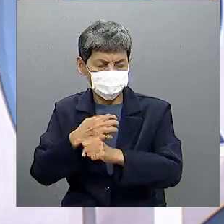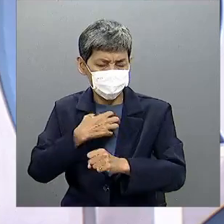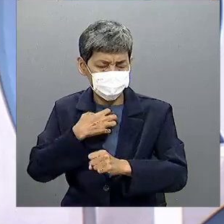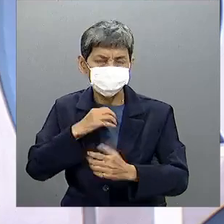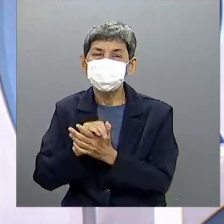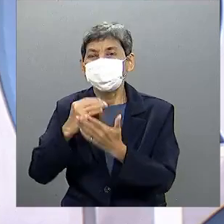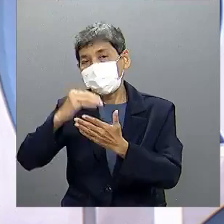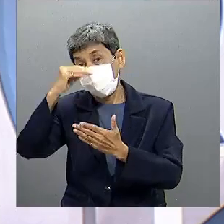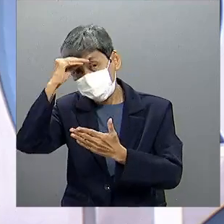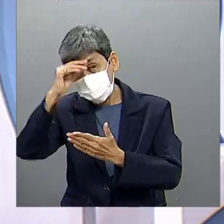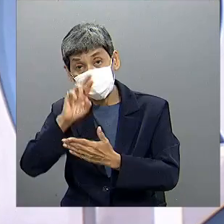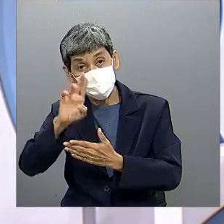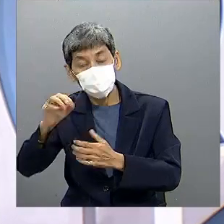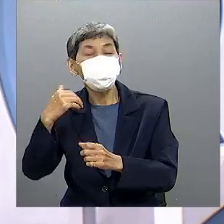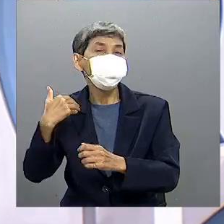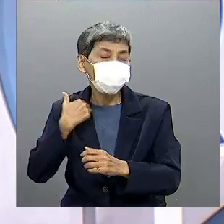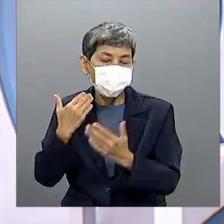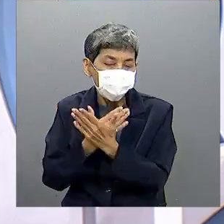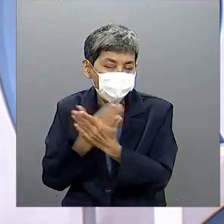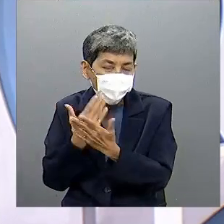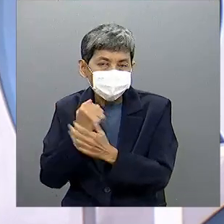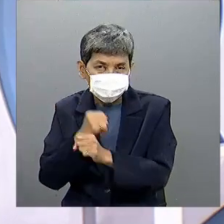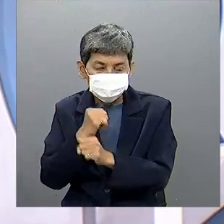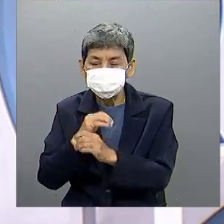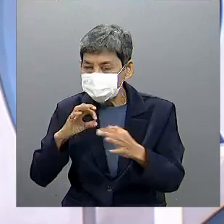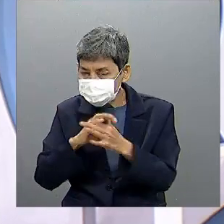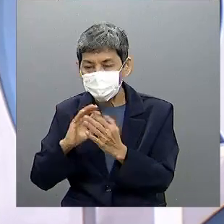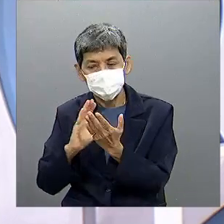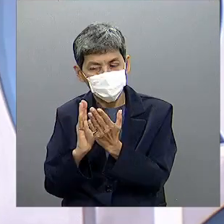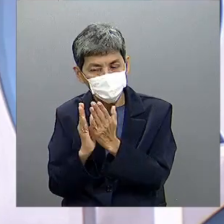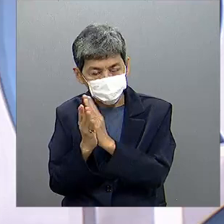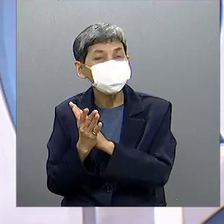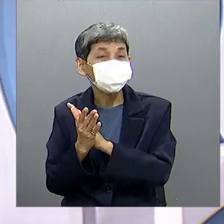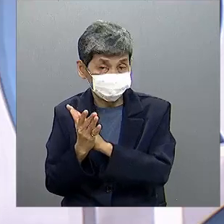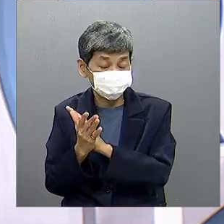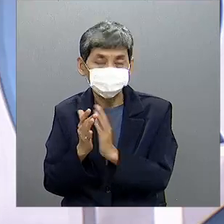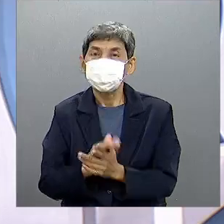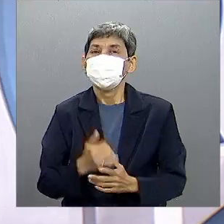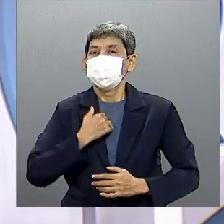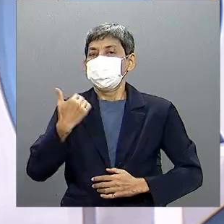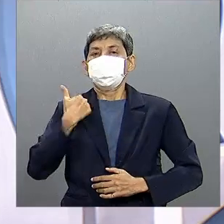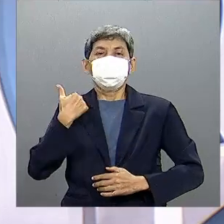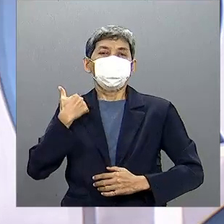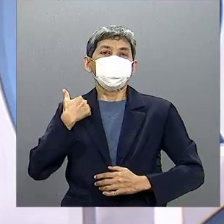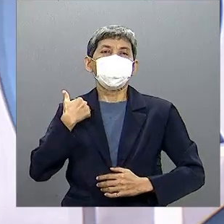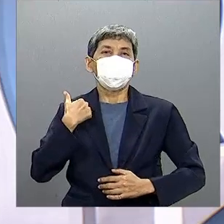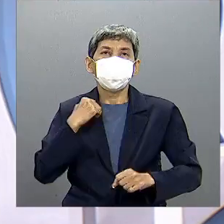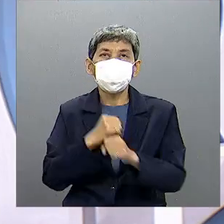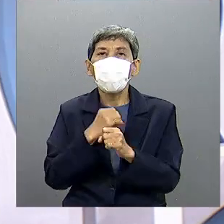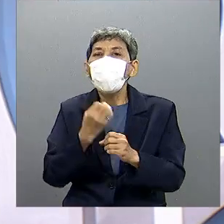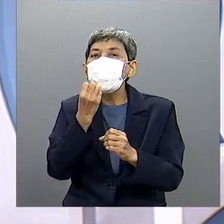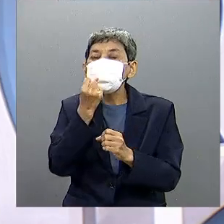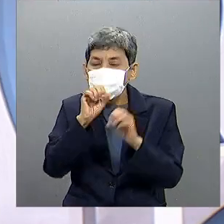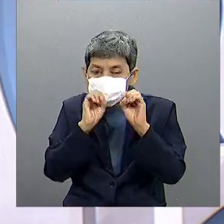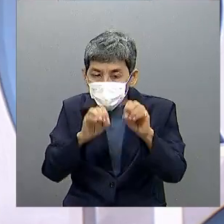องนอกจากจะต้องมีการปรับปรุงให้พร้อมกับการเปลี่ยนแปลงที่เกิดขึ้นแล้วก็ต้องมีเรื่องของการสอนทักษะแล้วก็มุ่งเน้นเ